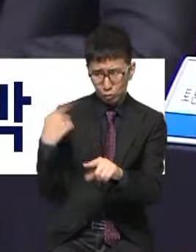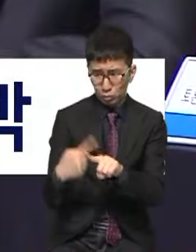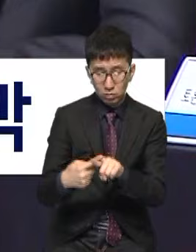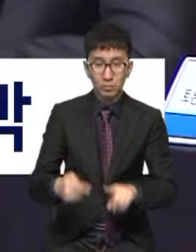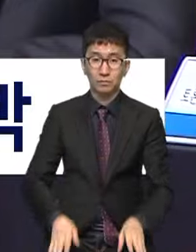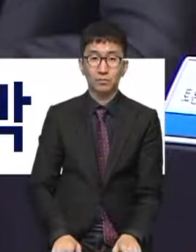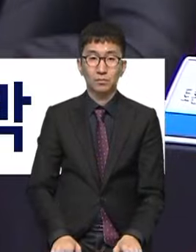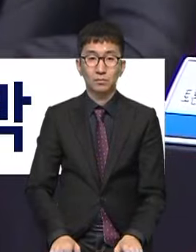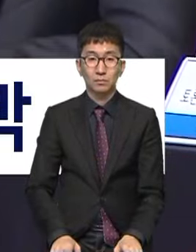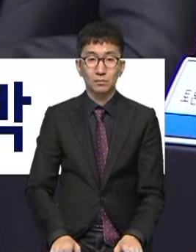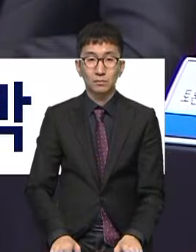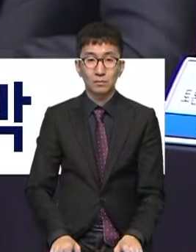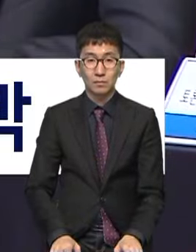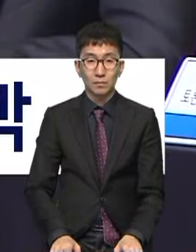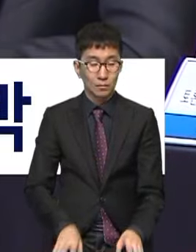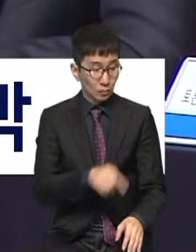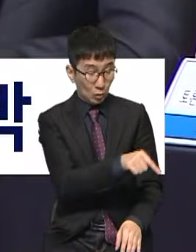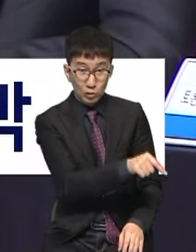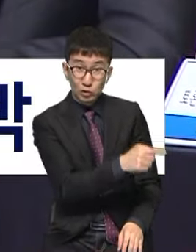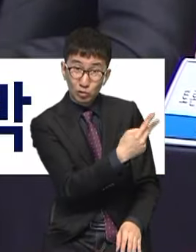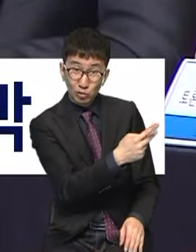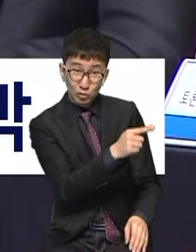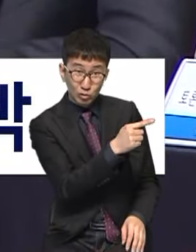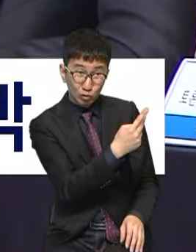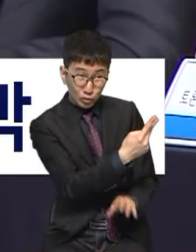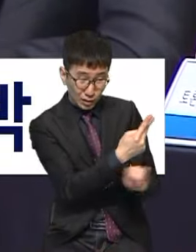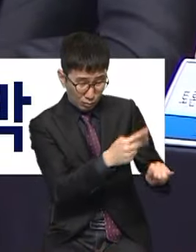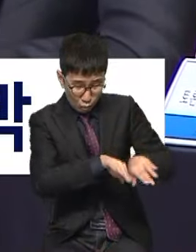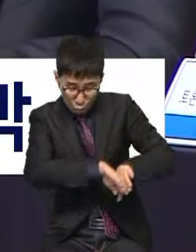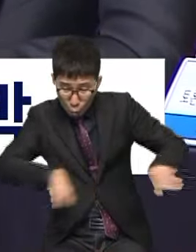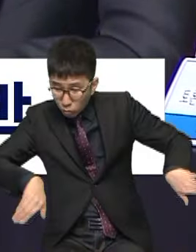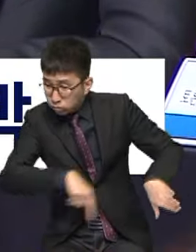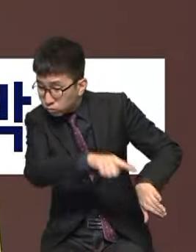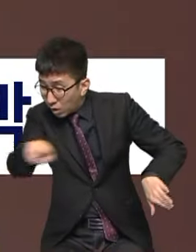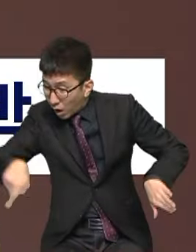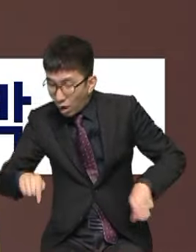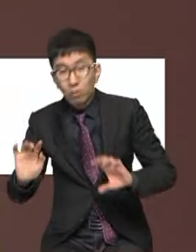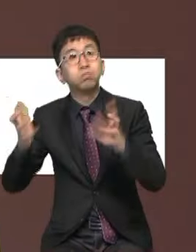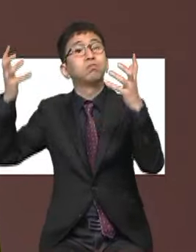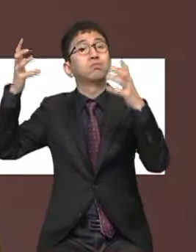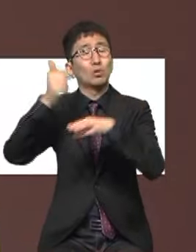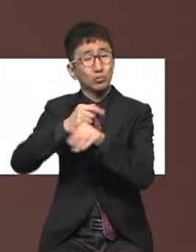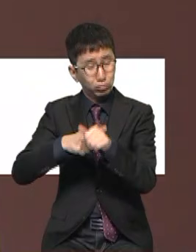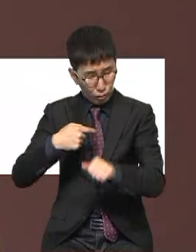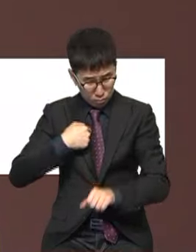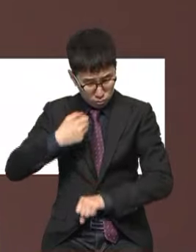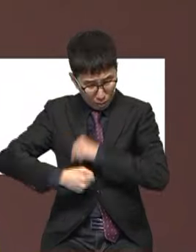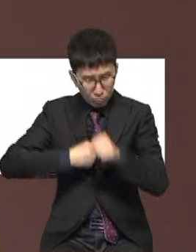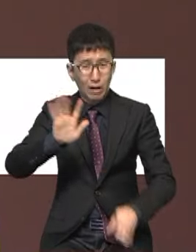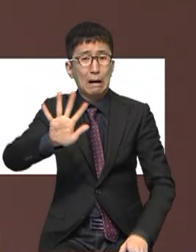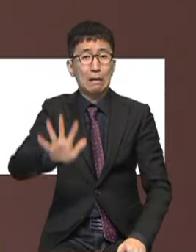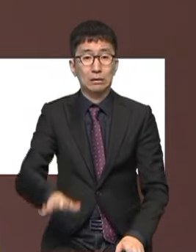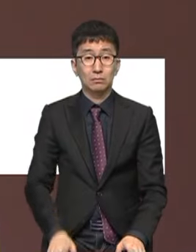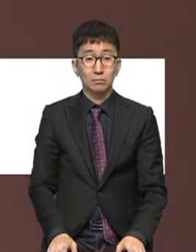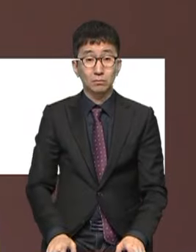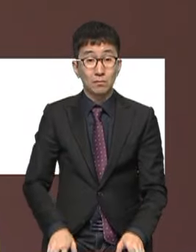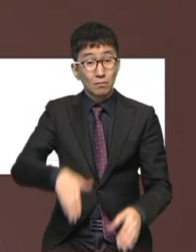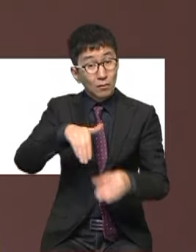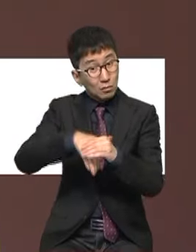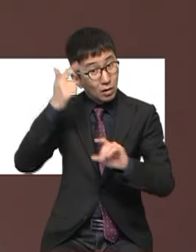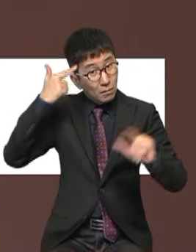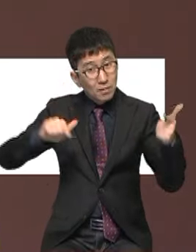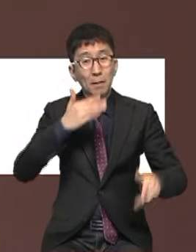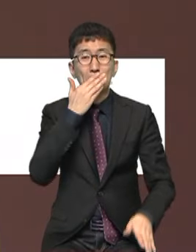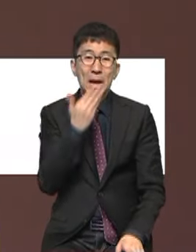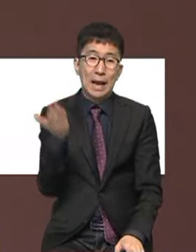나머지 4개 세력이 찬성했다며 사당화 주장을 일축했습니다. 표결 자체에 대해서 이의가 있을 수 있겠으나 그렇다고